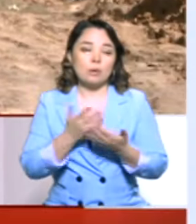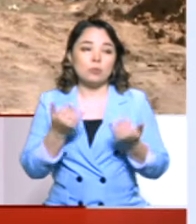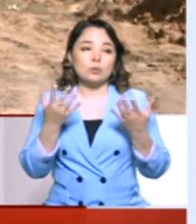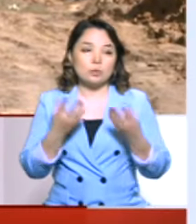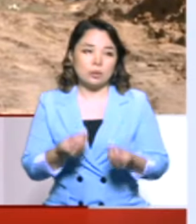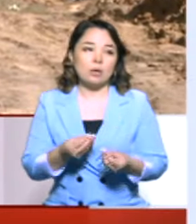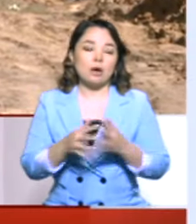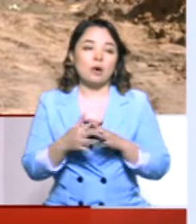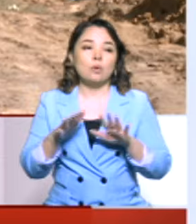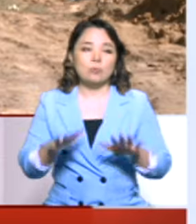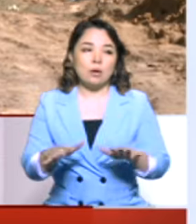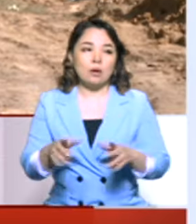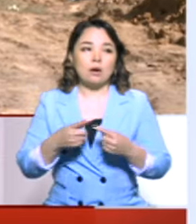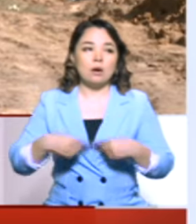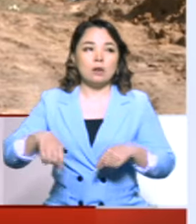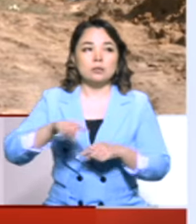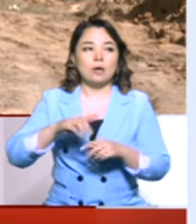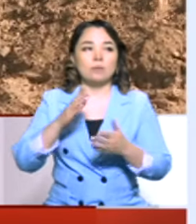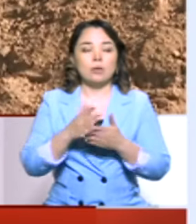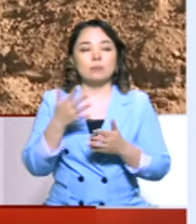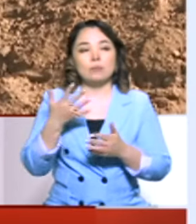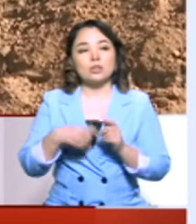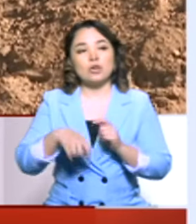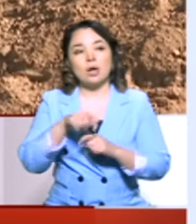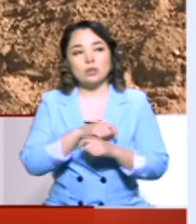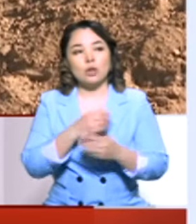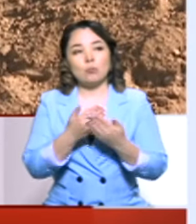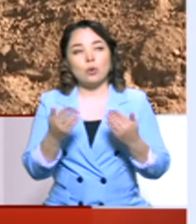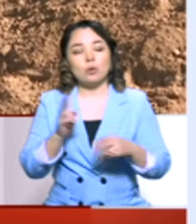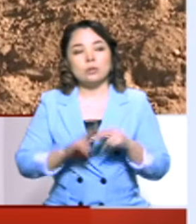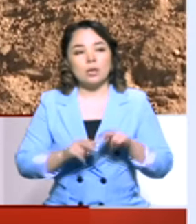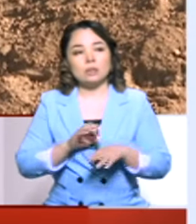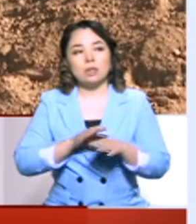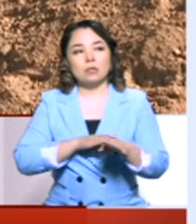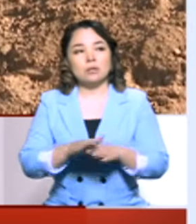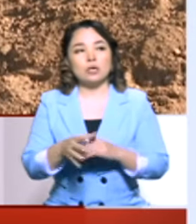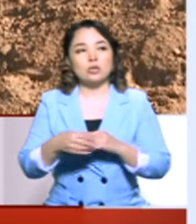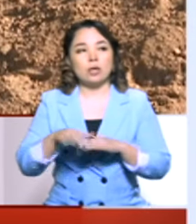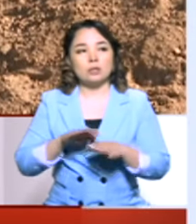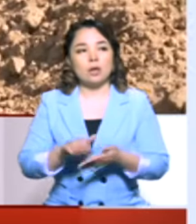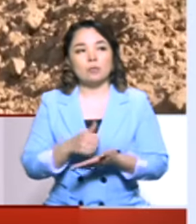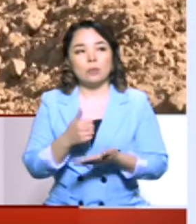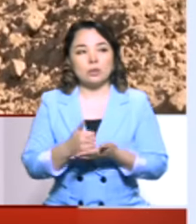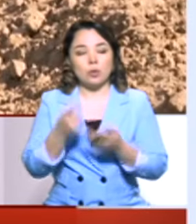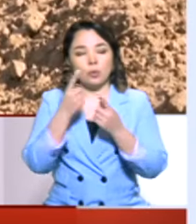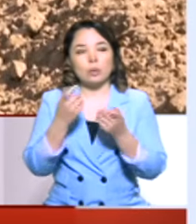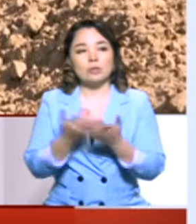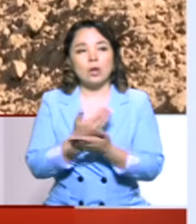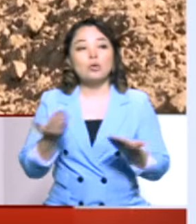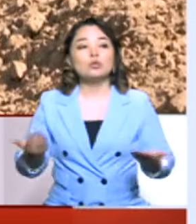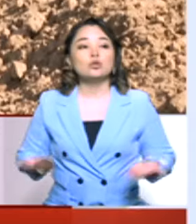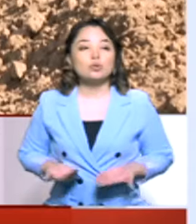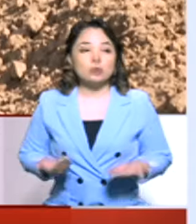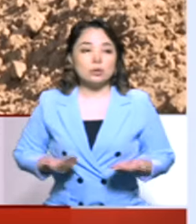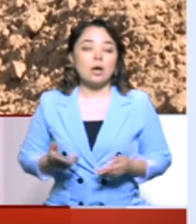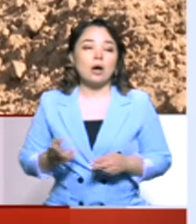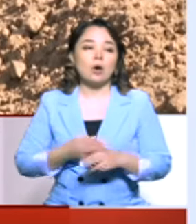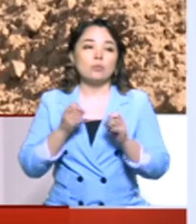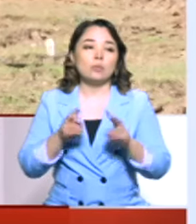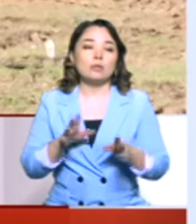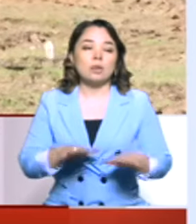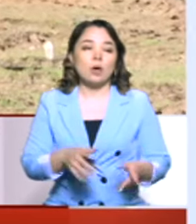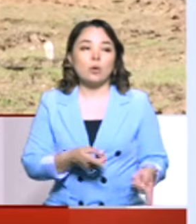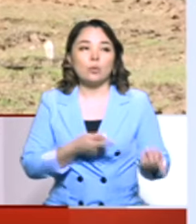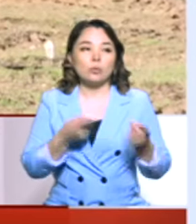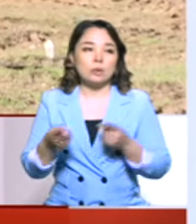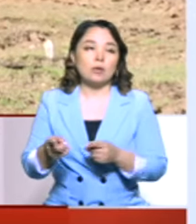Бүгінге дейін ауылда айналдыра ұзындығы 5 шақырымдық бөгет салыныпты. Жергілікті билік өкілдерінің сөзінше тұрғындар қауіпсіз аумаққа